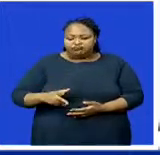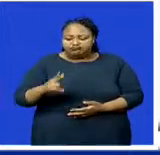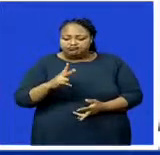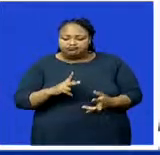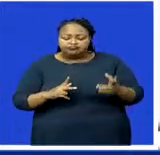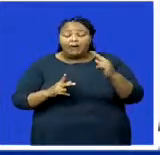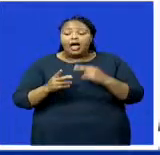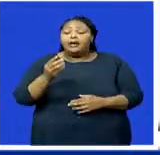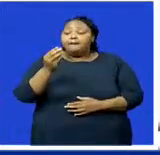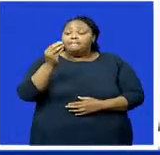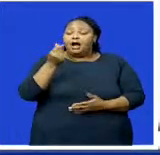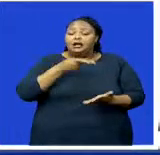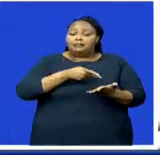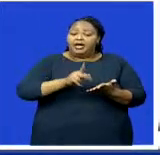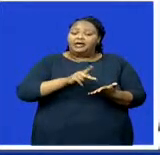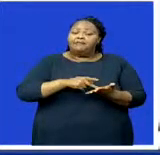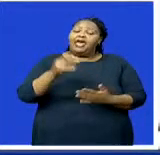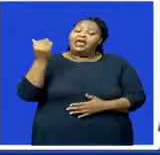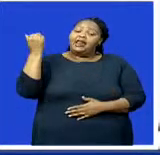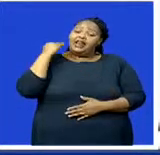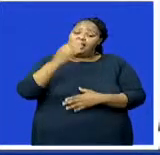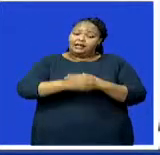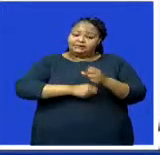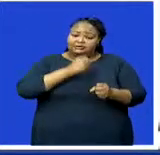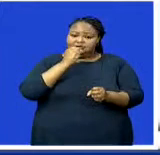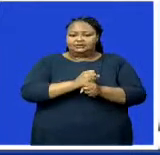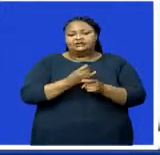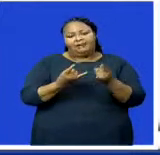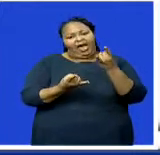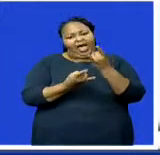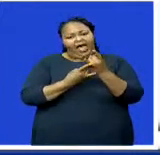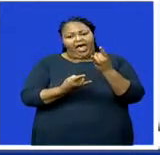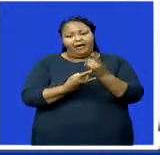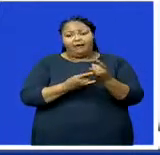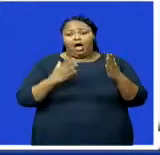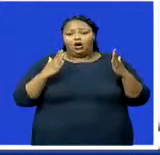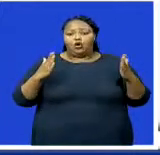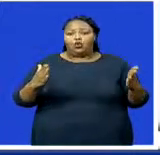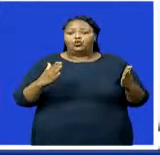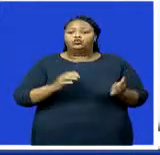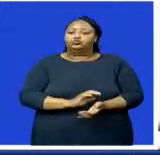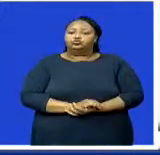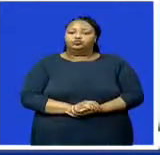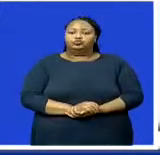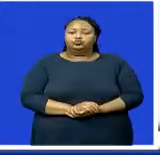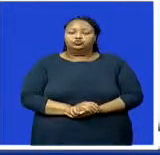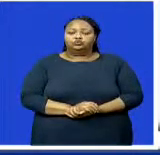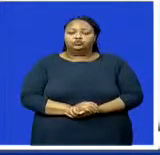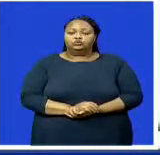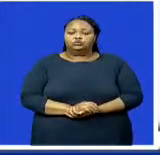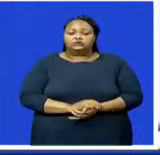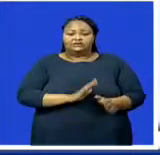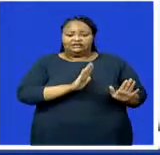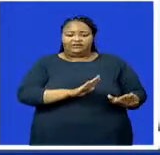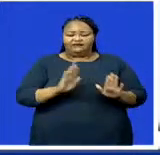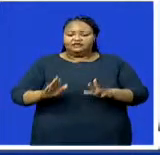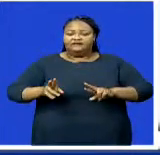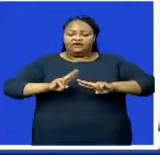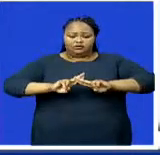mnyaka lophelile socishe saba khona kubasida bosomabhizinisi kuthi lo mthwalo ungabi mkhulu kubo